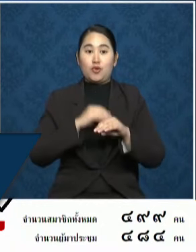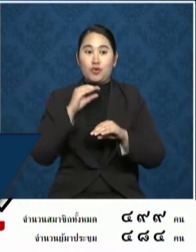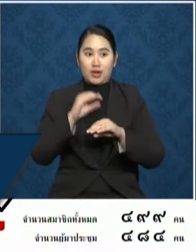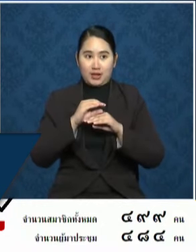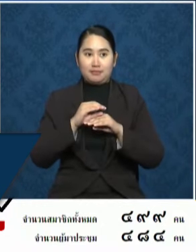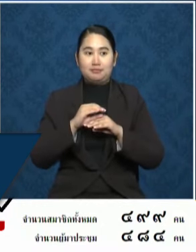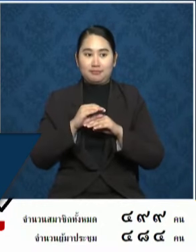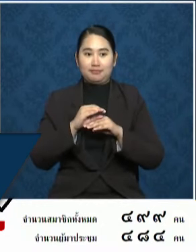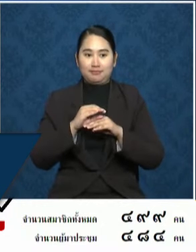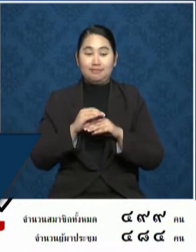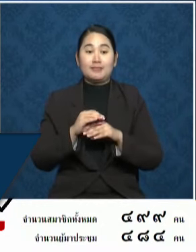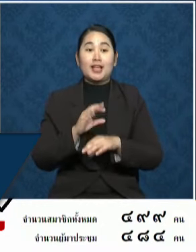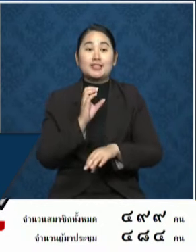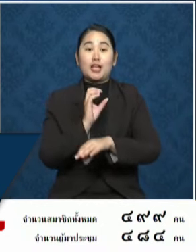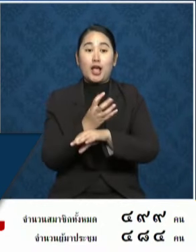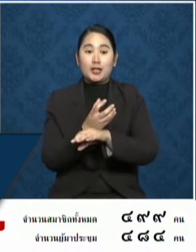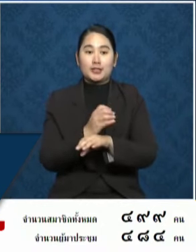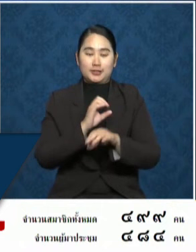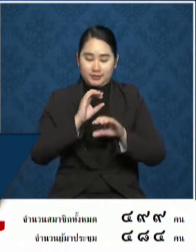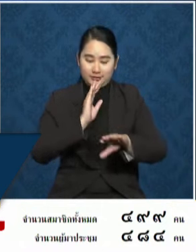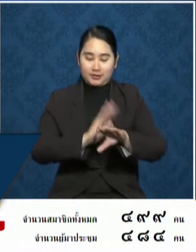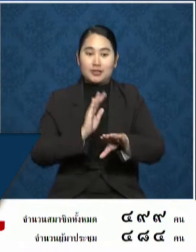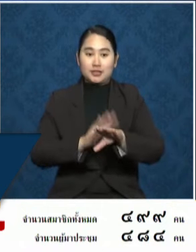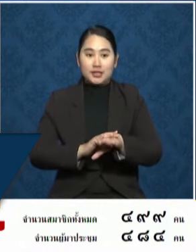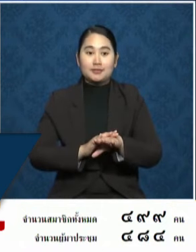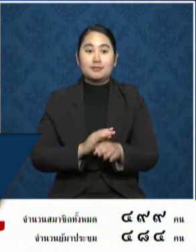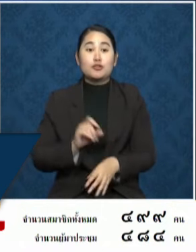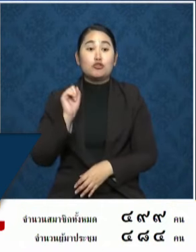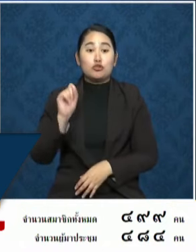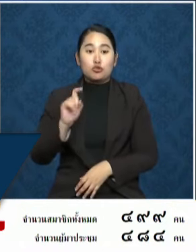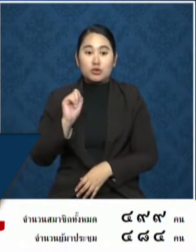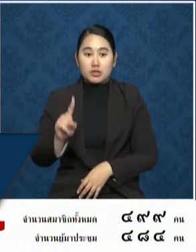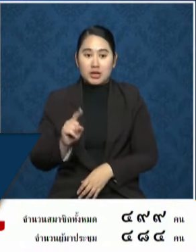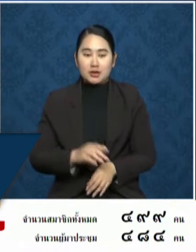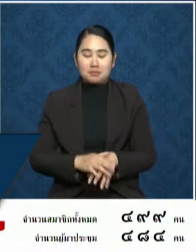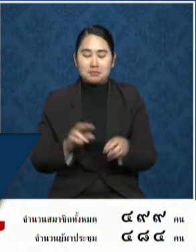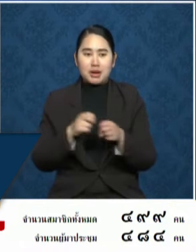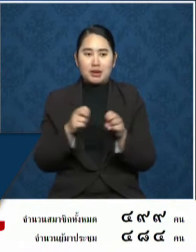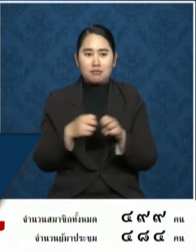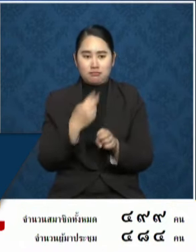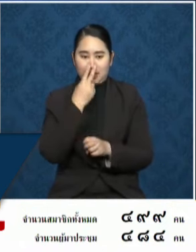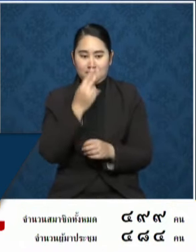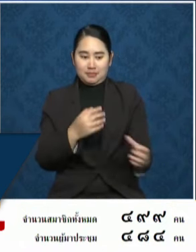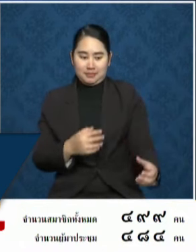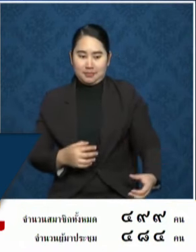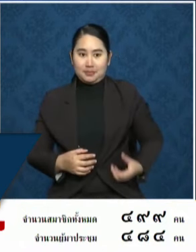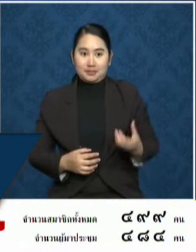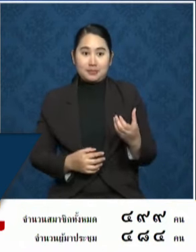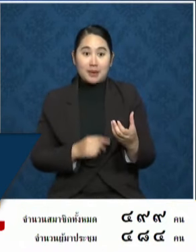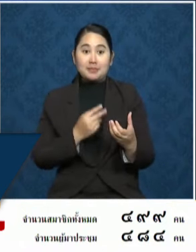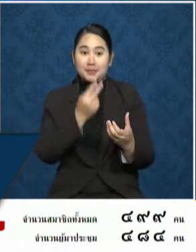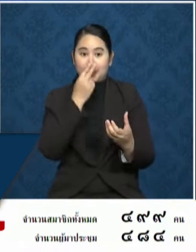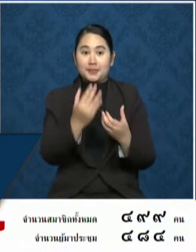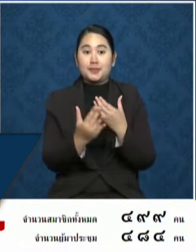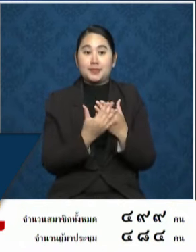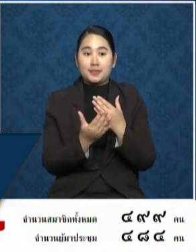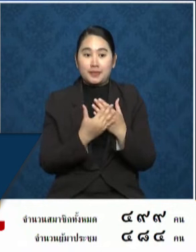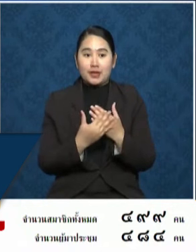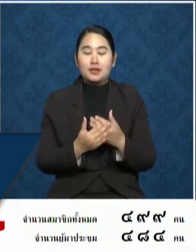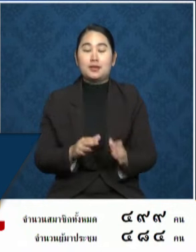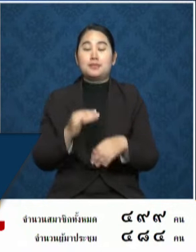ดคนะครับหรือการเตือนภัยฉุกเฉินเมื่อใกล้เกิดเหตุอุทกภัยผ่านมือถือครับซึ่งปีนี้